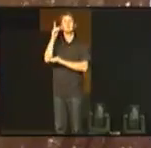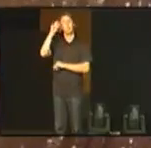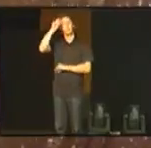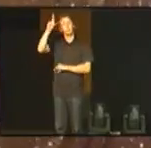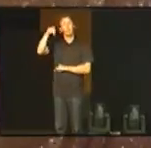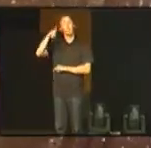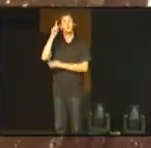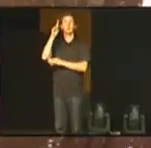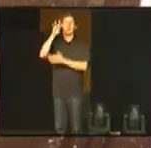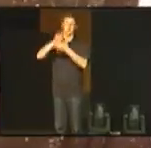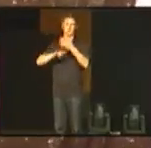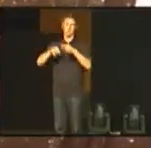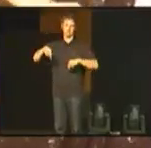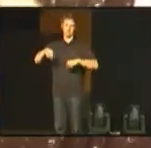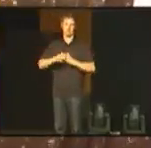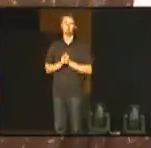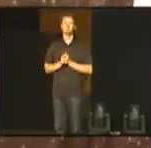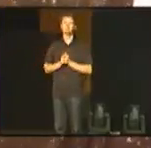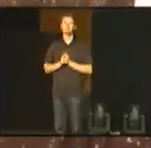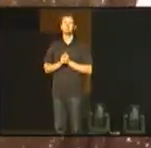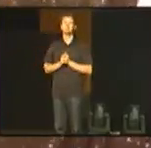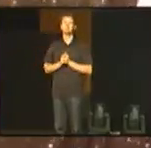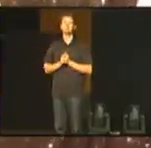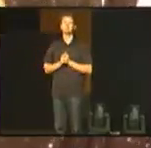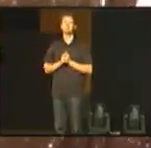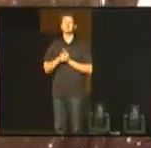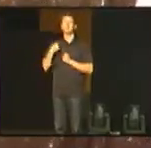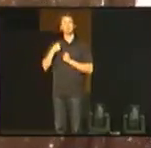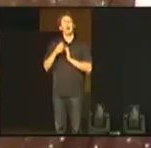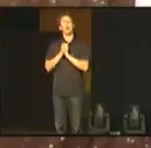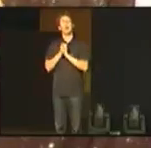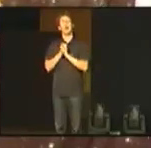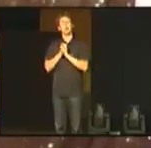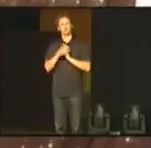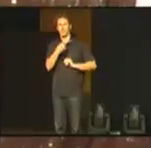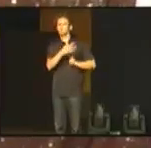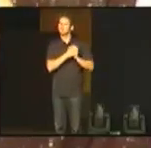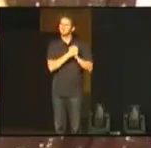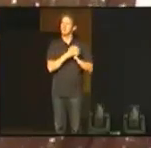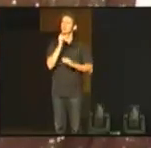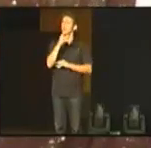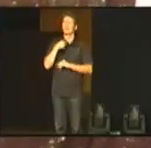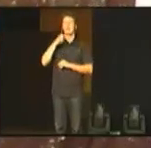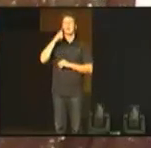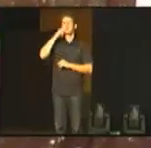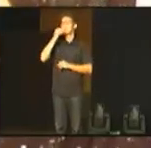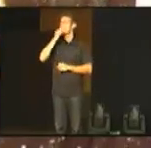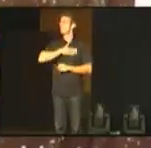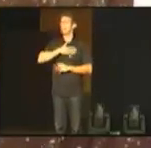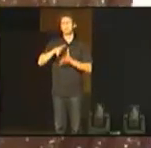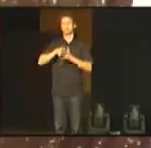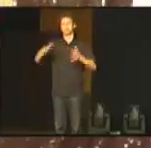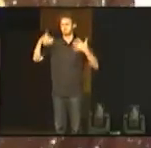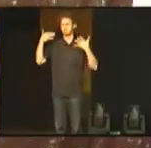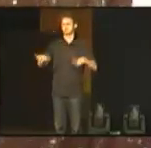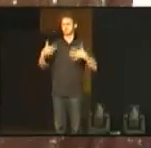Cultura de la Diputació de Barcelona. És una bona amiga, una gran diputada i millor persona. És una persona